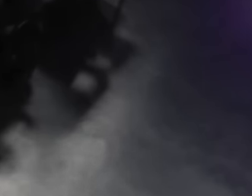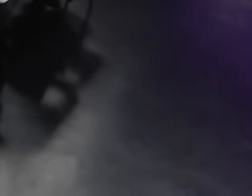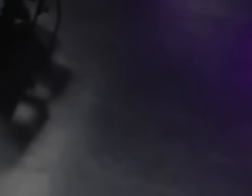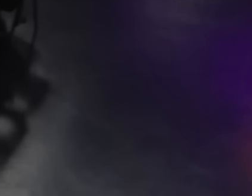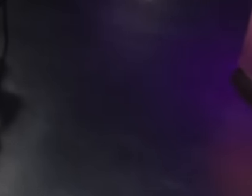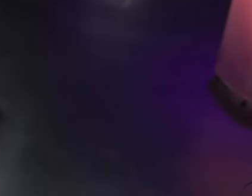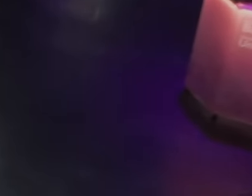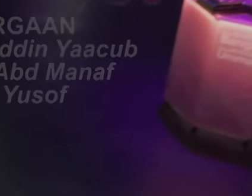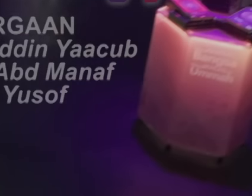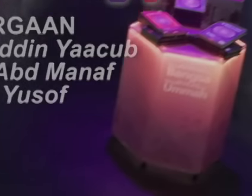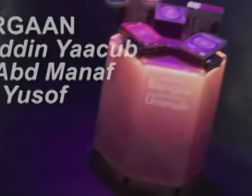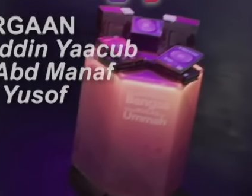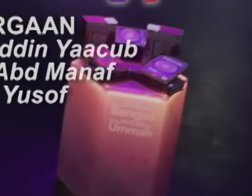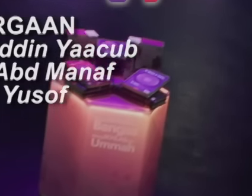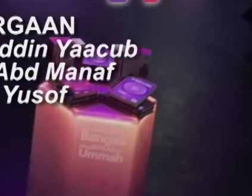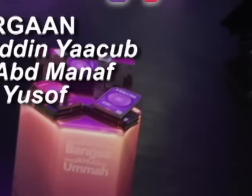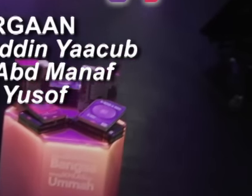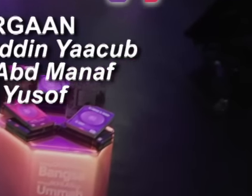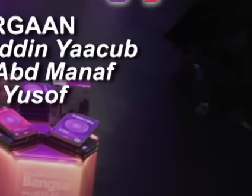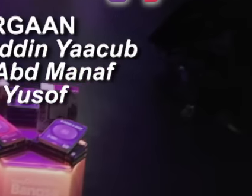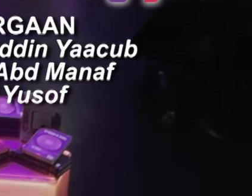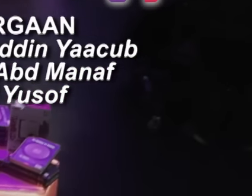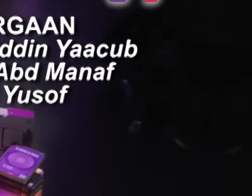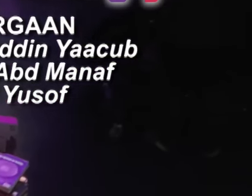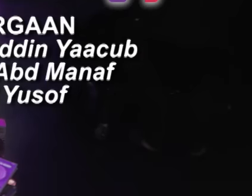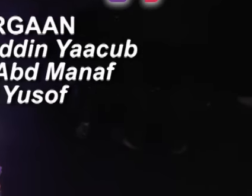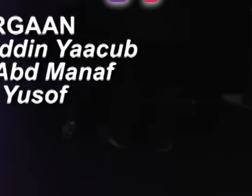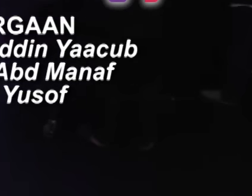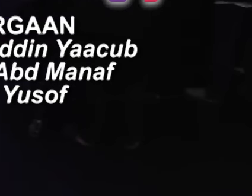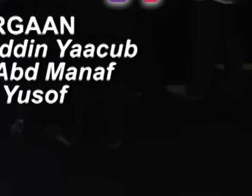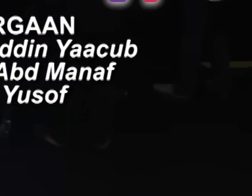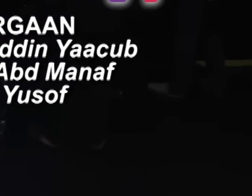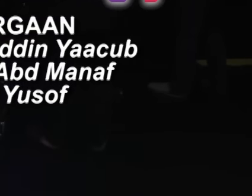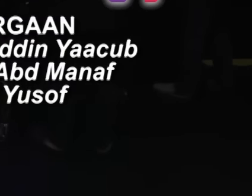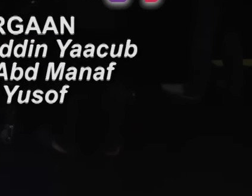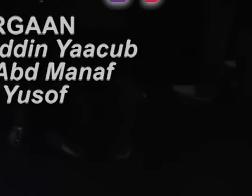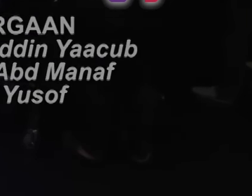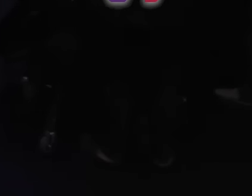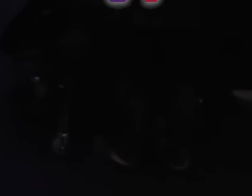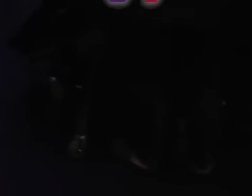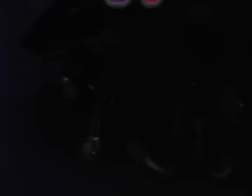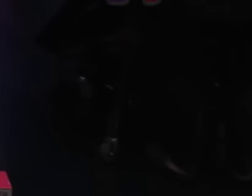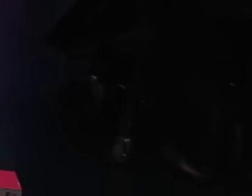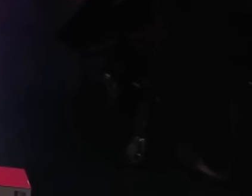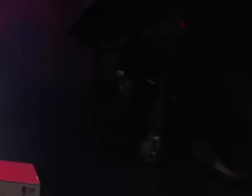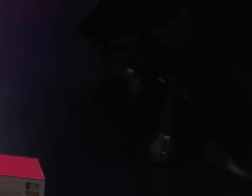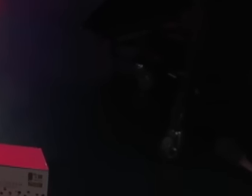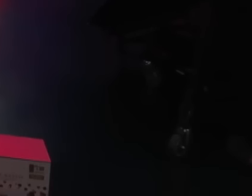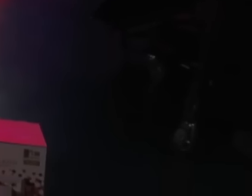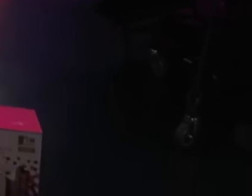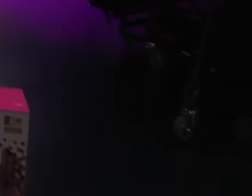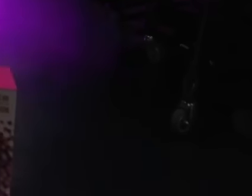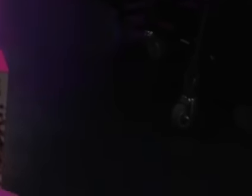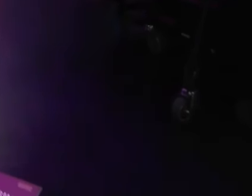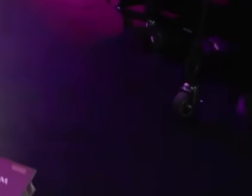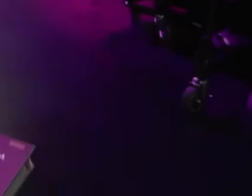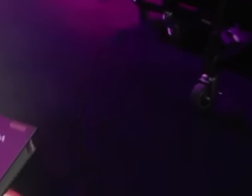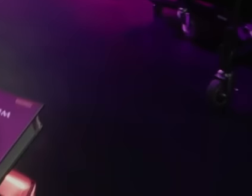Allahumma arhamna bil Quran waj'alna